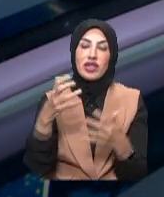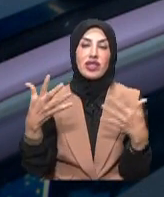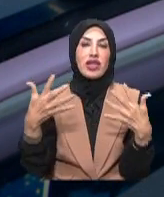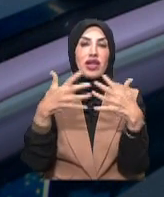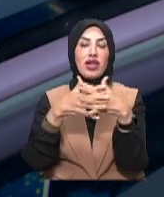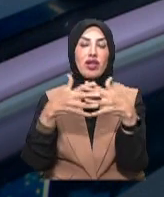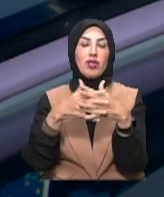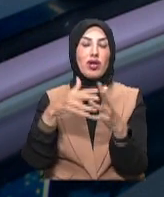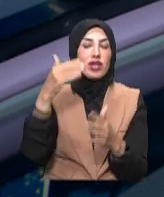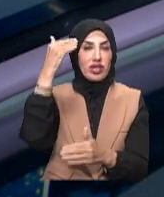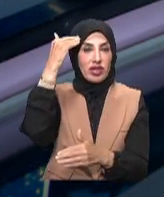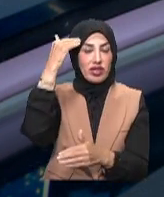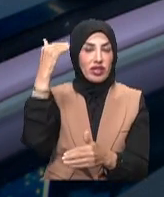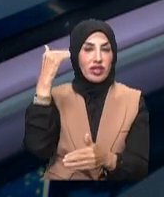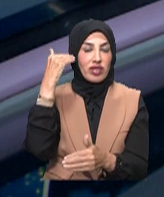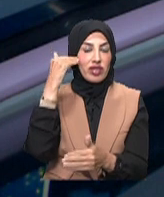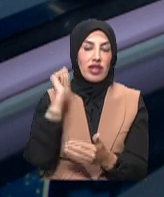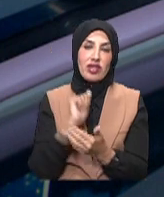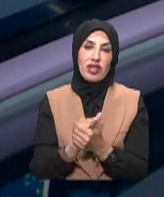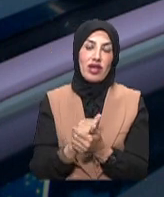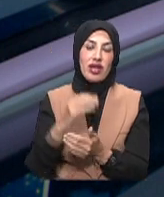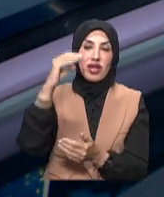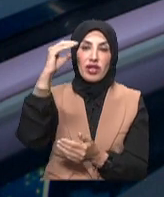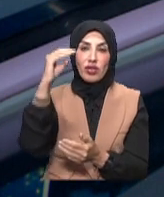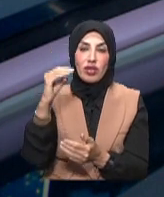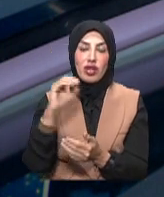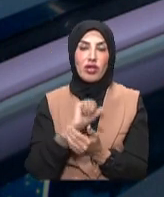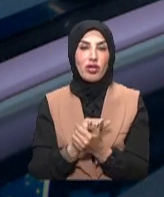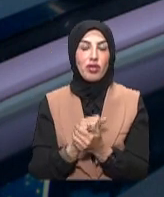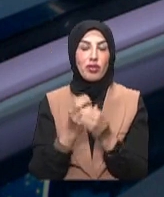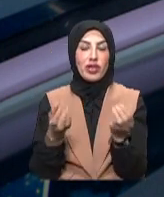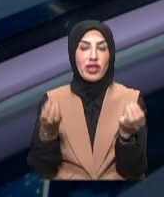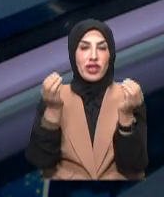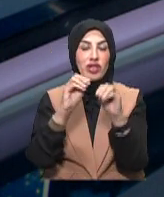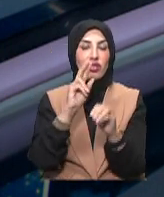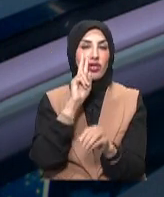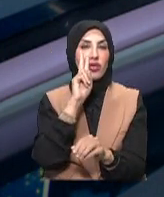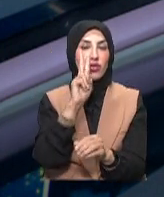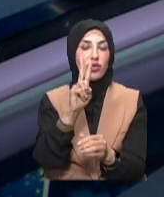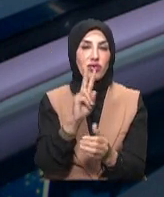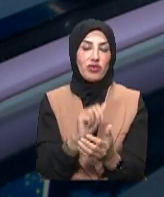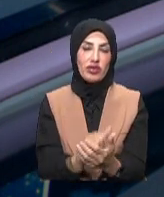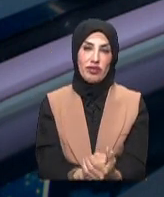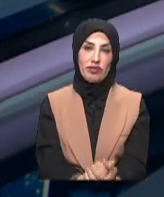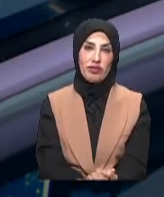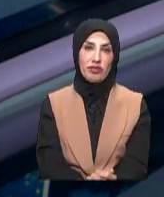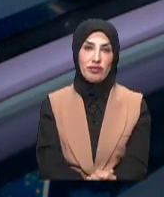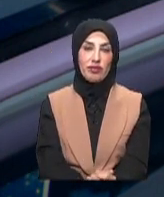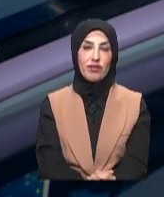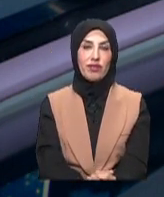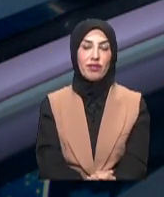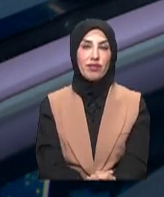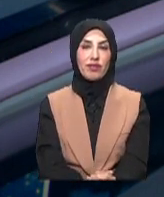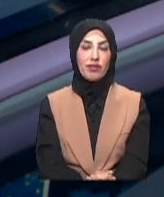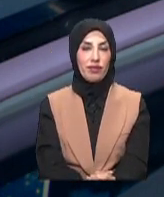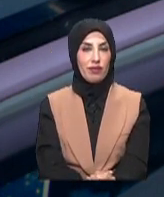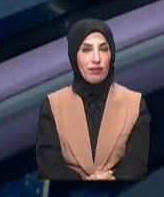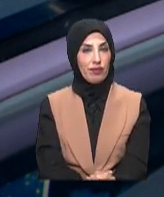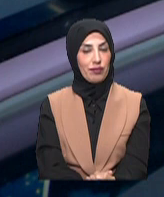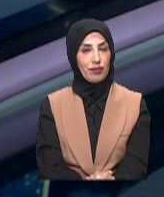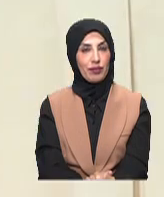الكوريه في اول سان بكوريا الجنوبيه المزيد حول هذا الموضوع في السياق تقرير الزميل فيصل